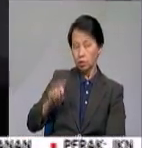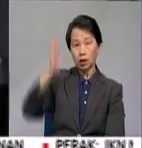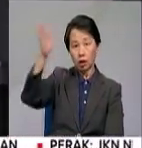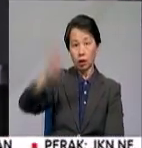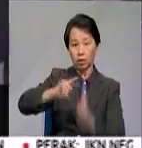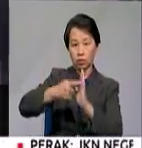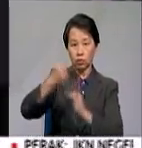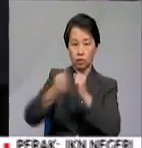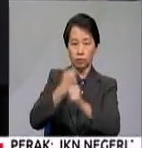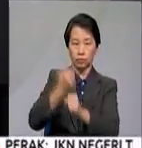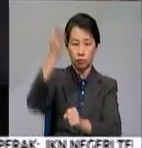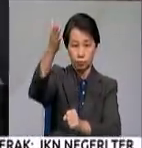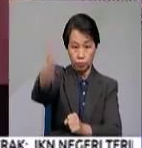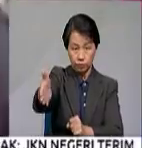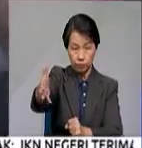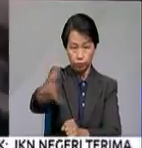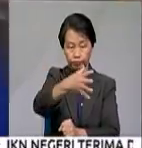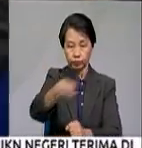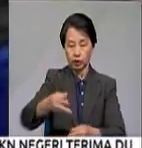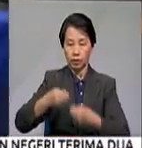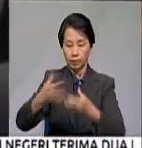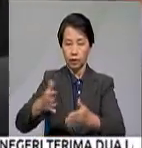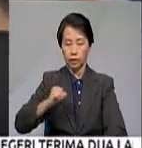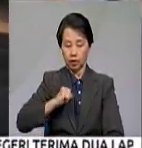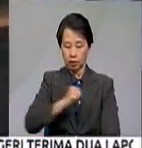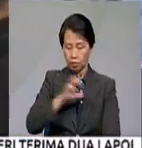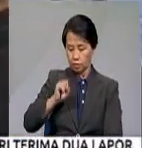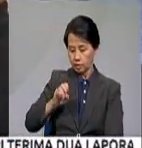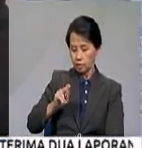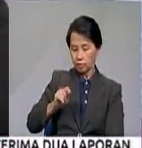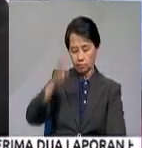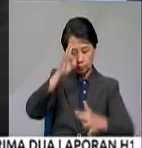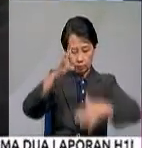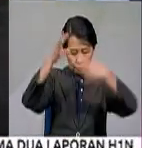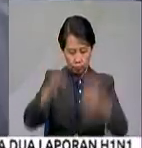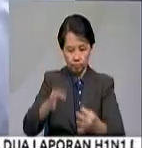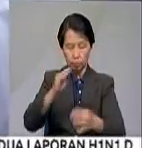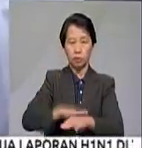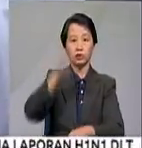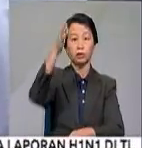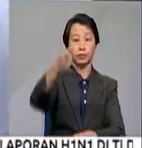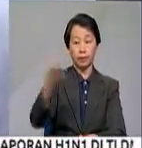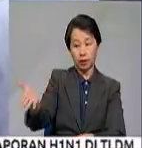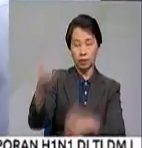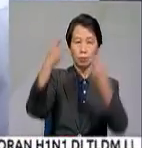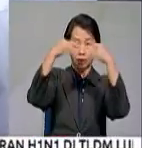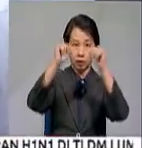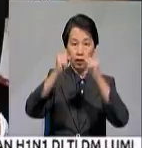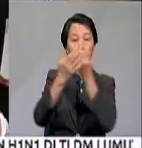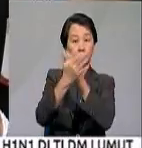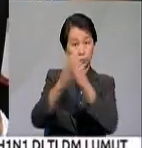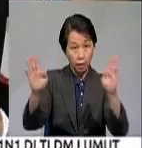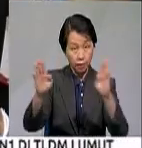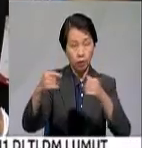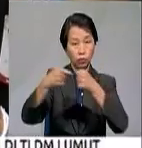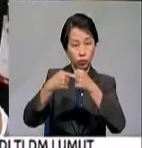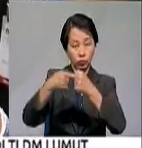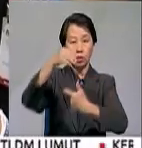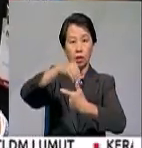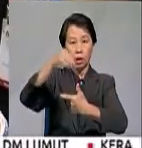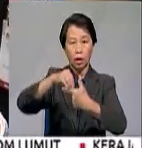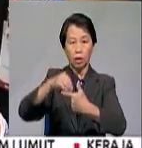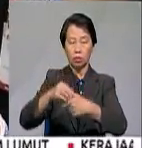awal tahun depan, sekaligus memberi ahli Senat kata akhir mengenai masa depan Trump, sama ada bebas daripada tuduhan